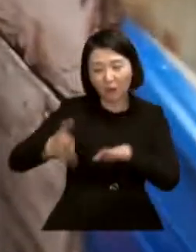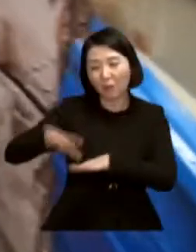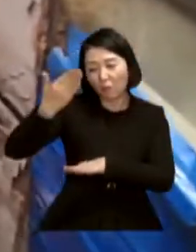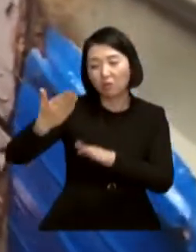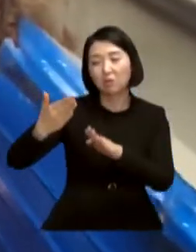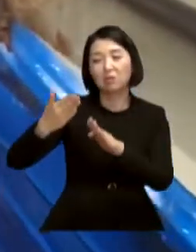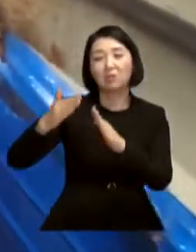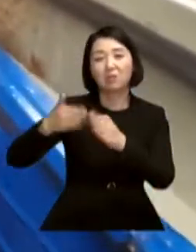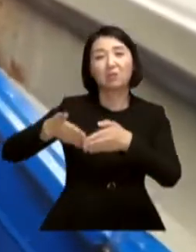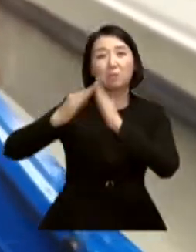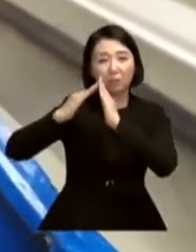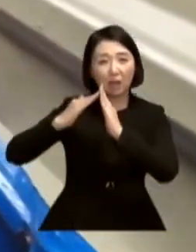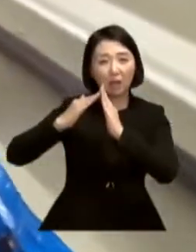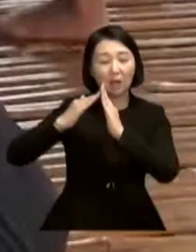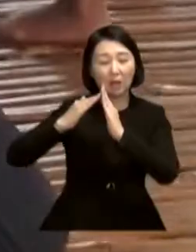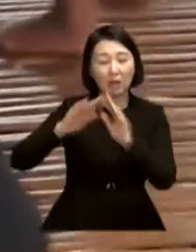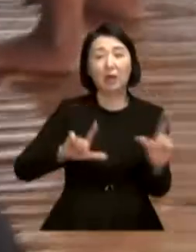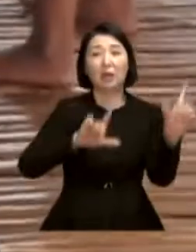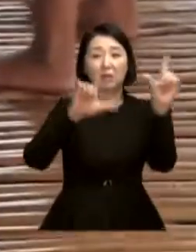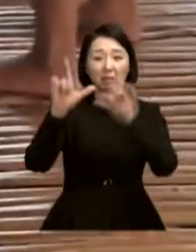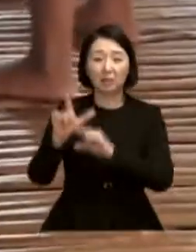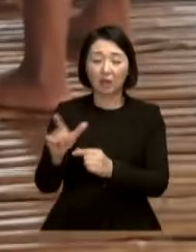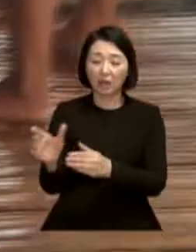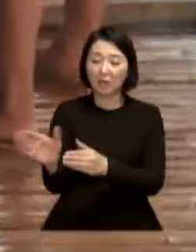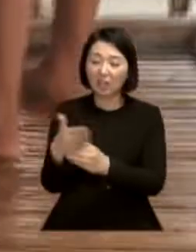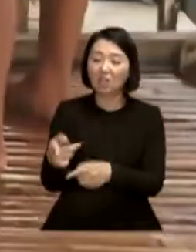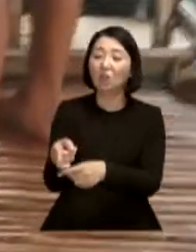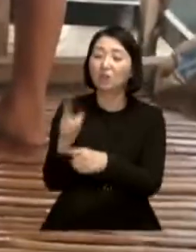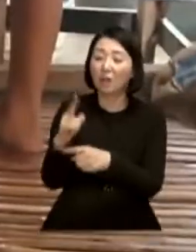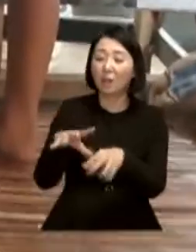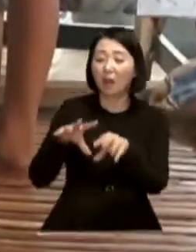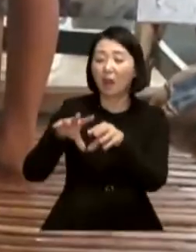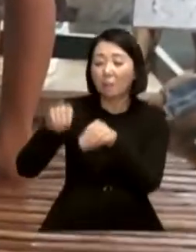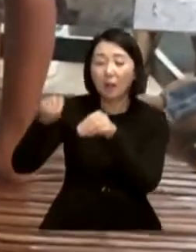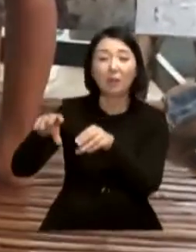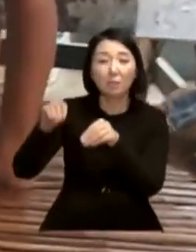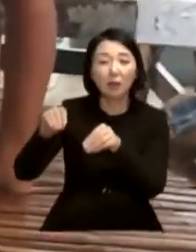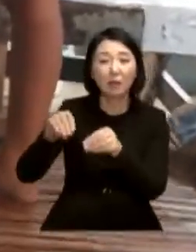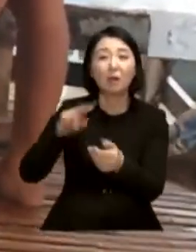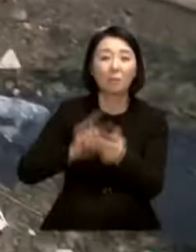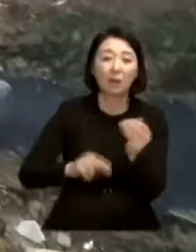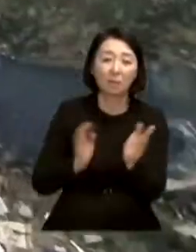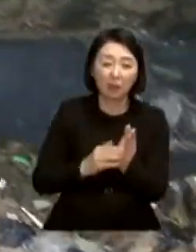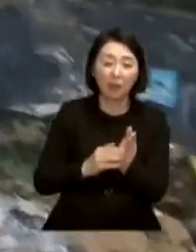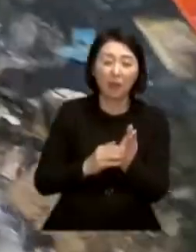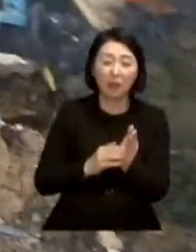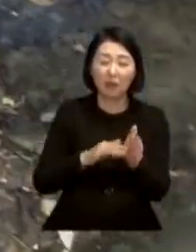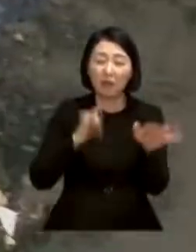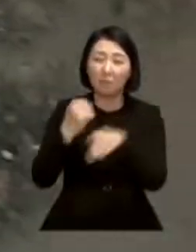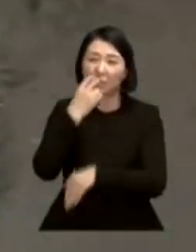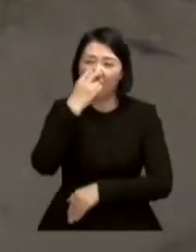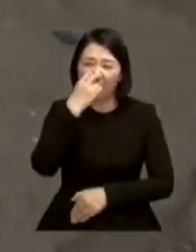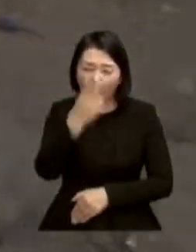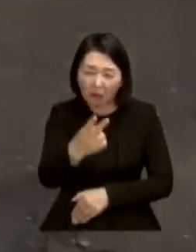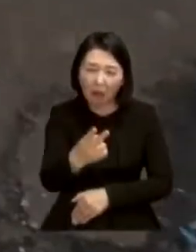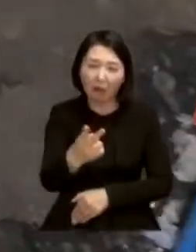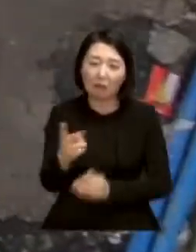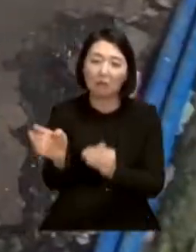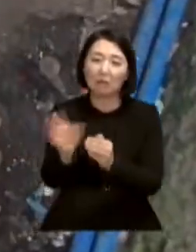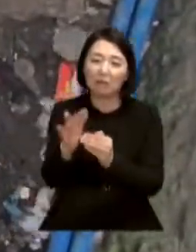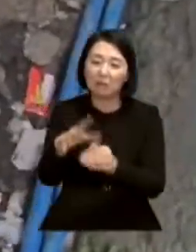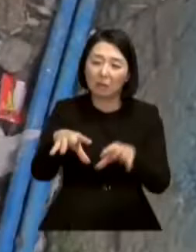사는 사람들. 생선을 말려 팔며 생계를 이어가기에 오염된 바닷물과 생선 말리는 냄새로 가득한